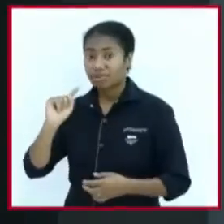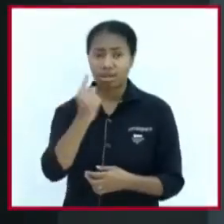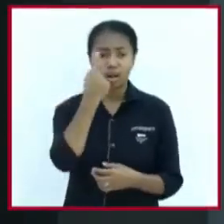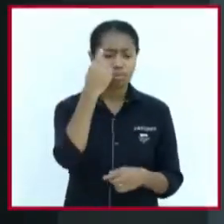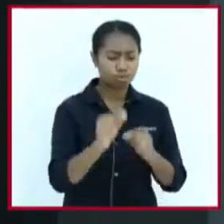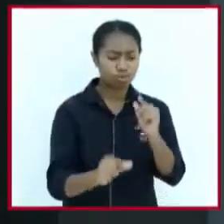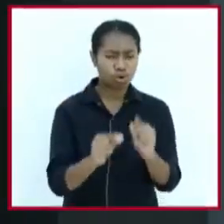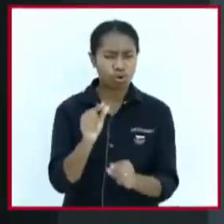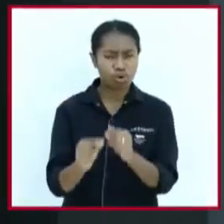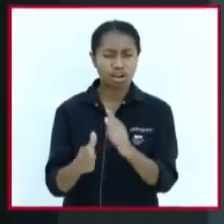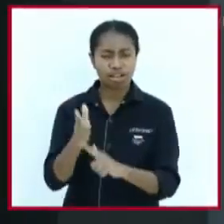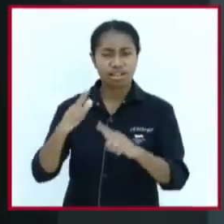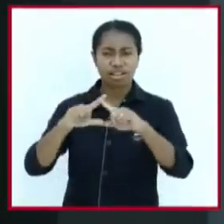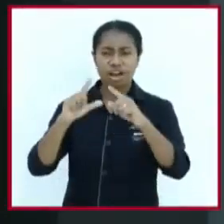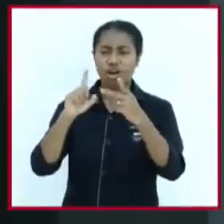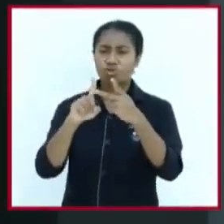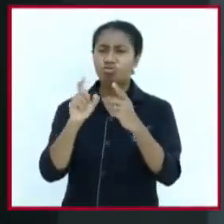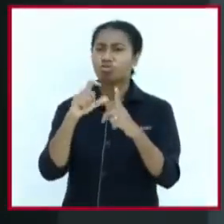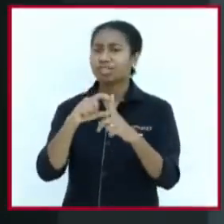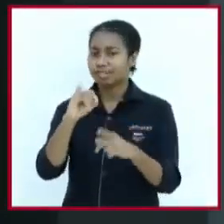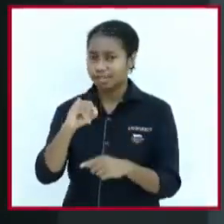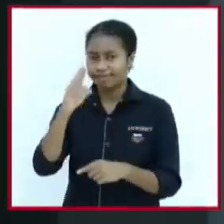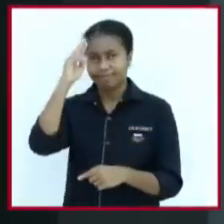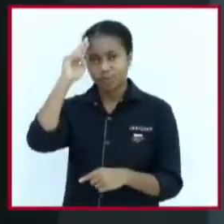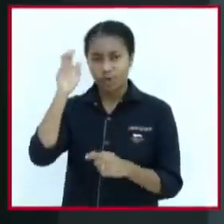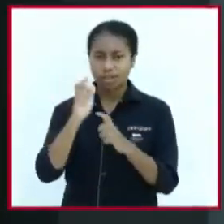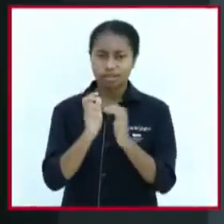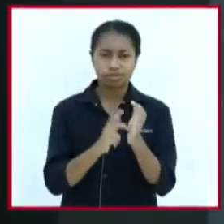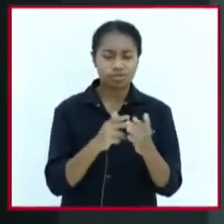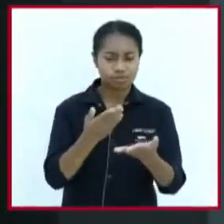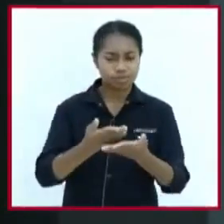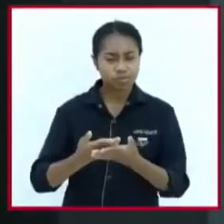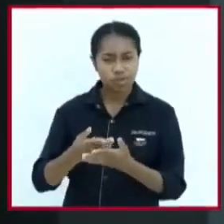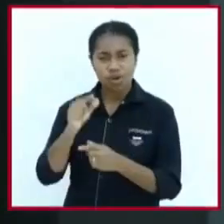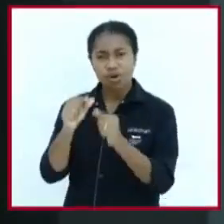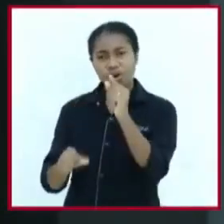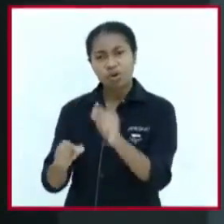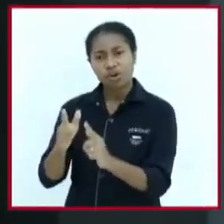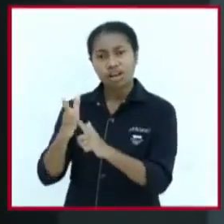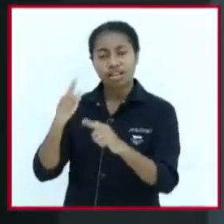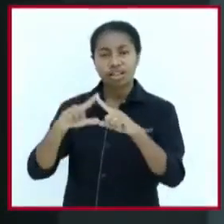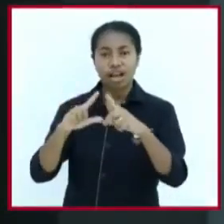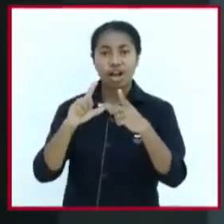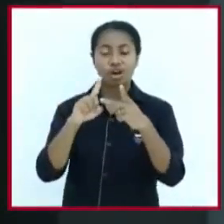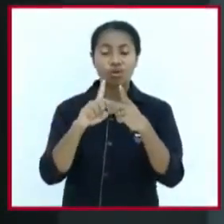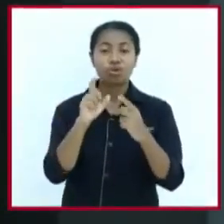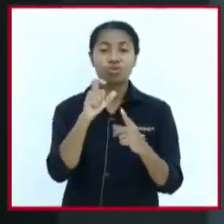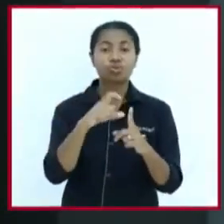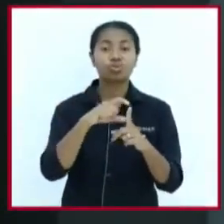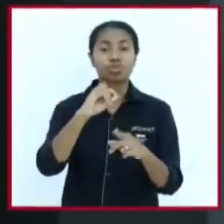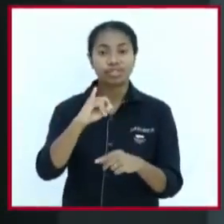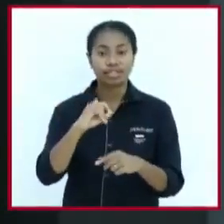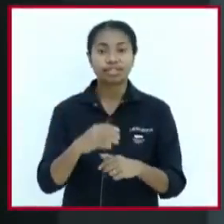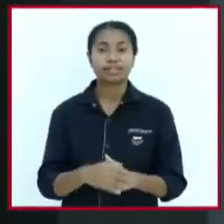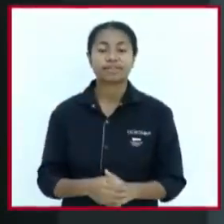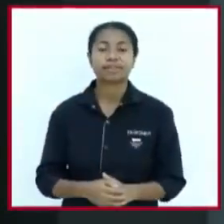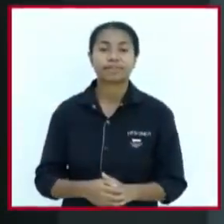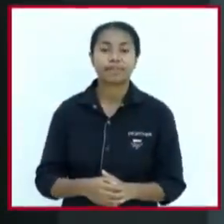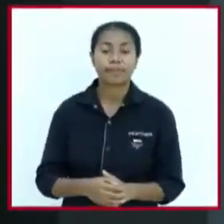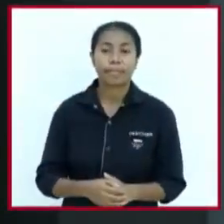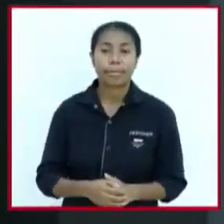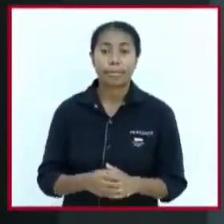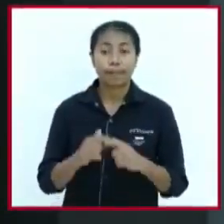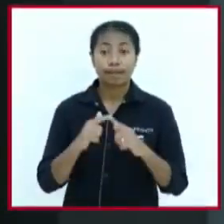Yahudi Yesus perintahkan ingat orang-orang Yahudi demikian juga rasul-rasul lalu banyak orang Yahudi menjadi Kristen